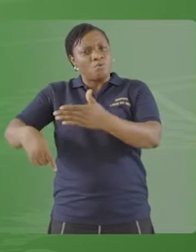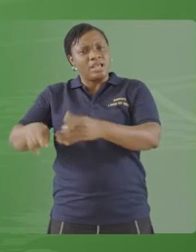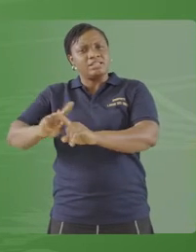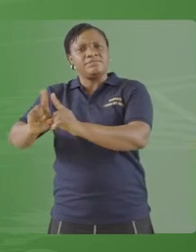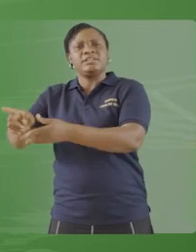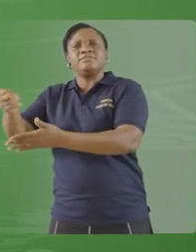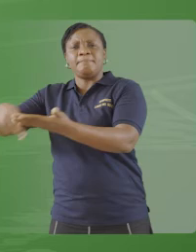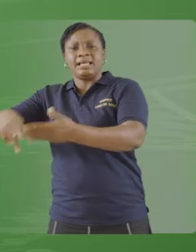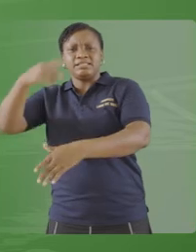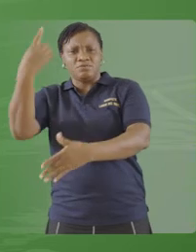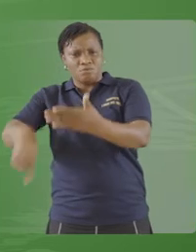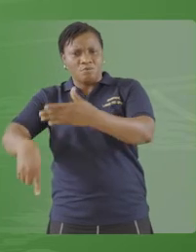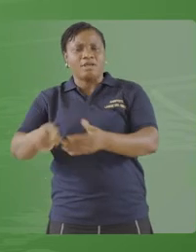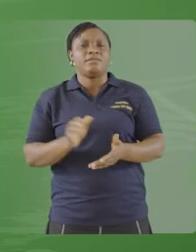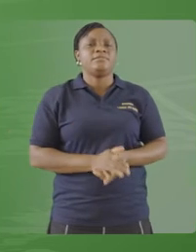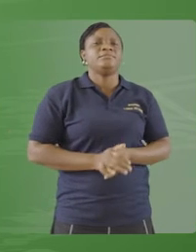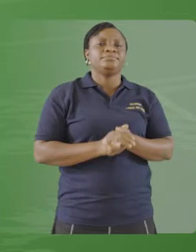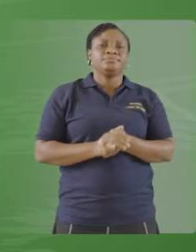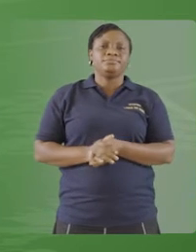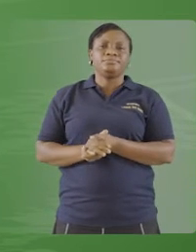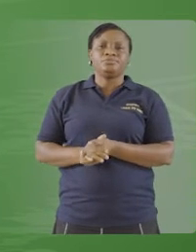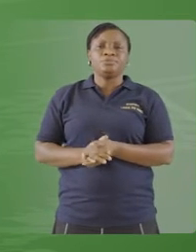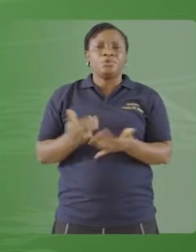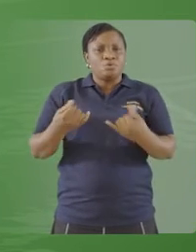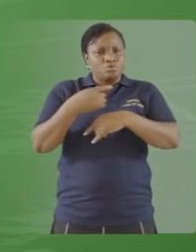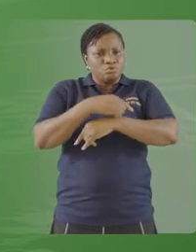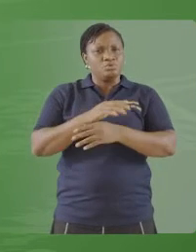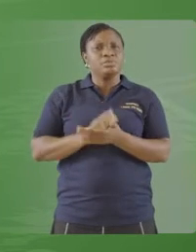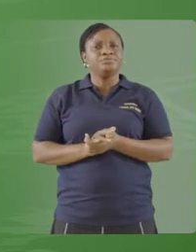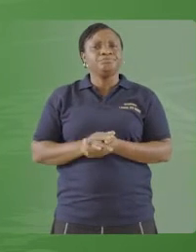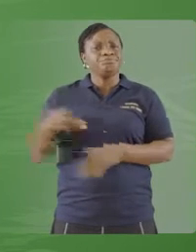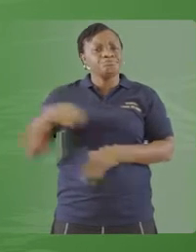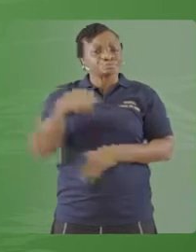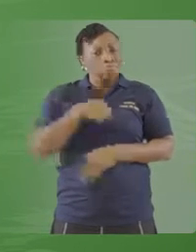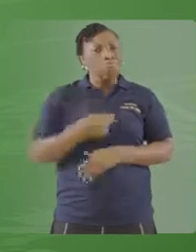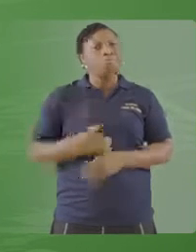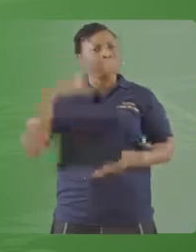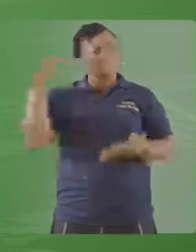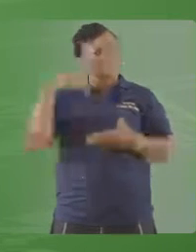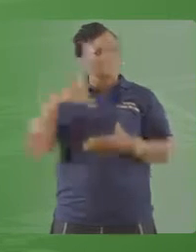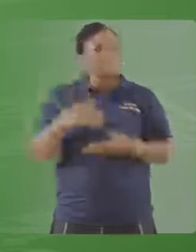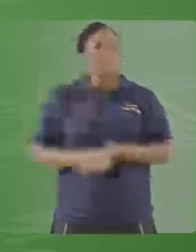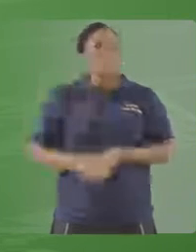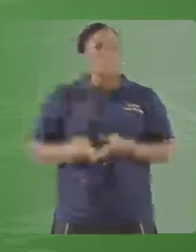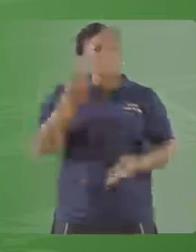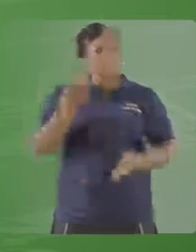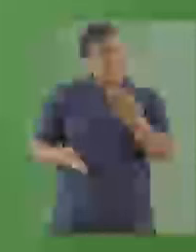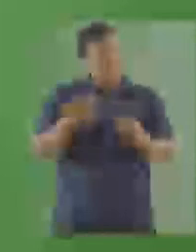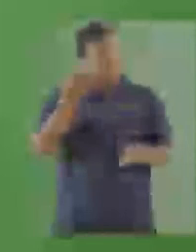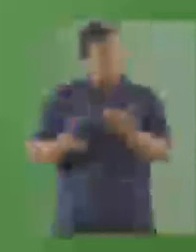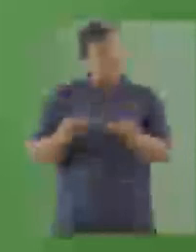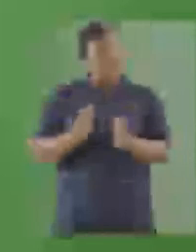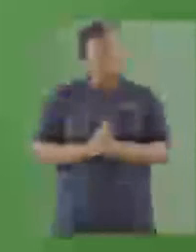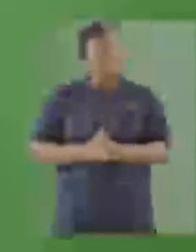et ses différentes parties. Aujourd'hui, nous allons donc étudier une balance.